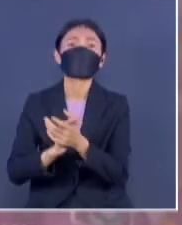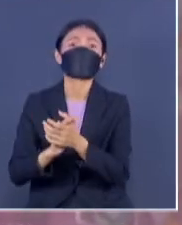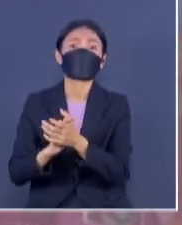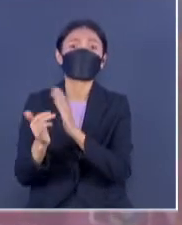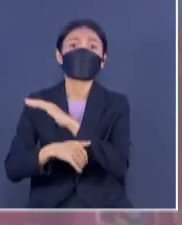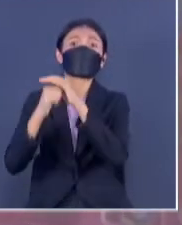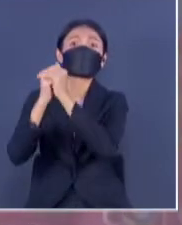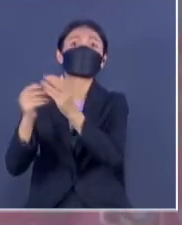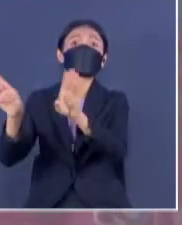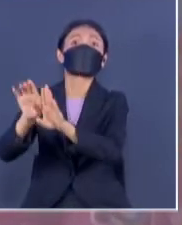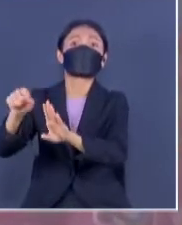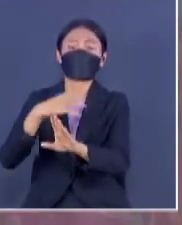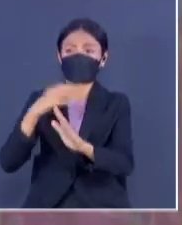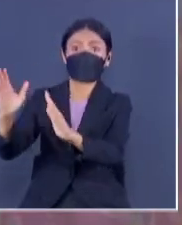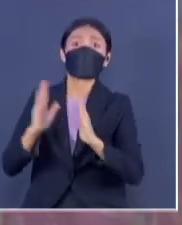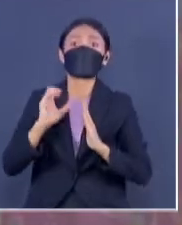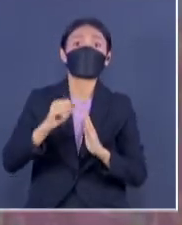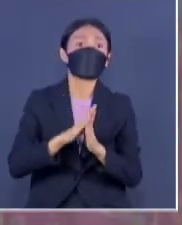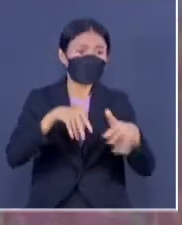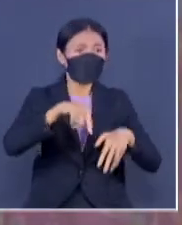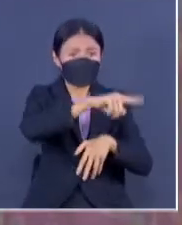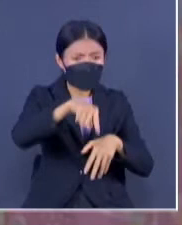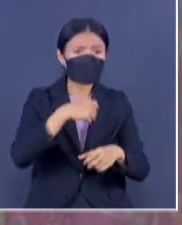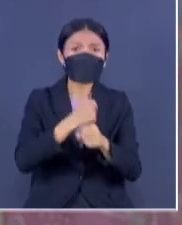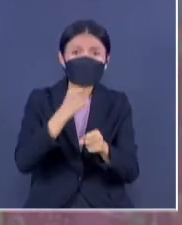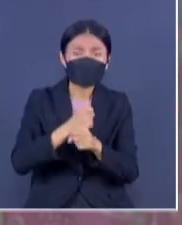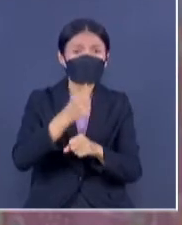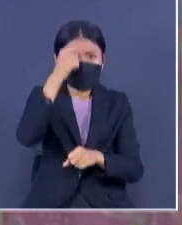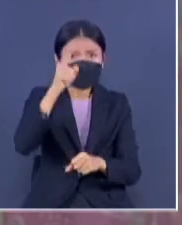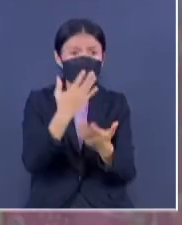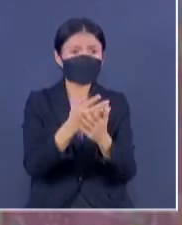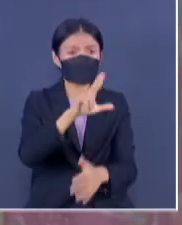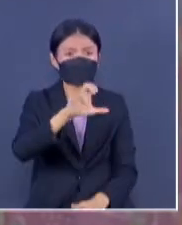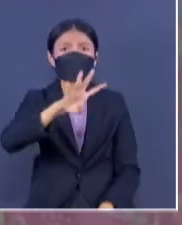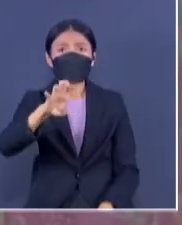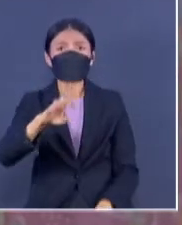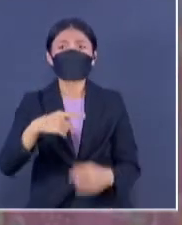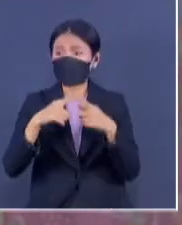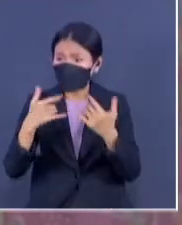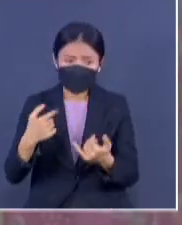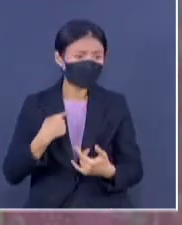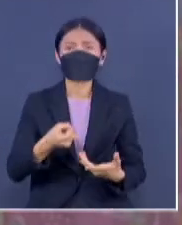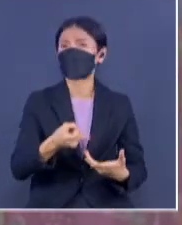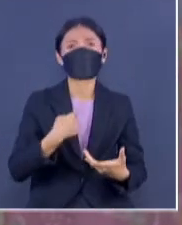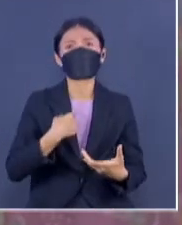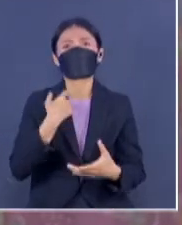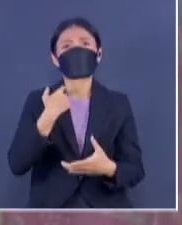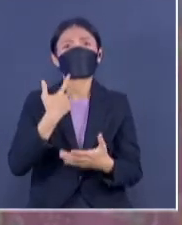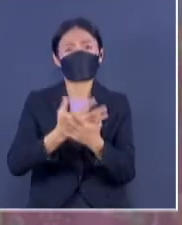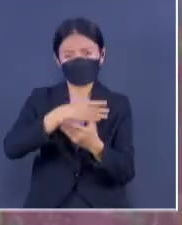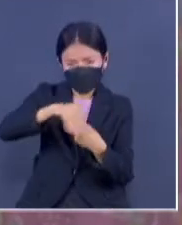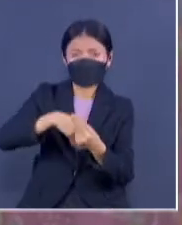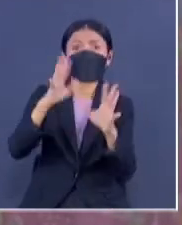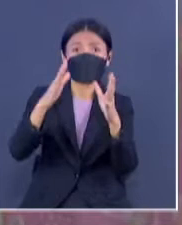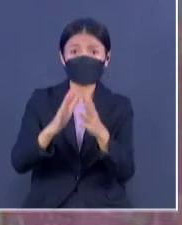ของไปกินได้ขนาดนั้นหรอกคุณมันไม่ไหวแล้วพี่ถ้าล็อกดาวน์24ชั่วโมงรอบนี้คนคงออกไปประท้วงอ่ะเขาไม่กลัวแล้วโลกเข